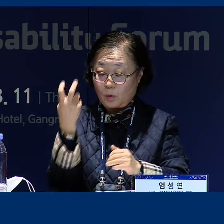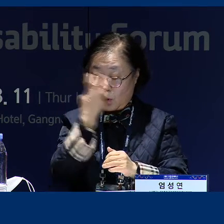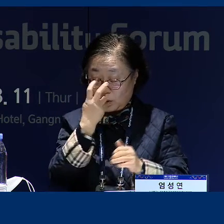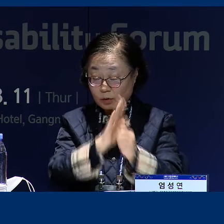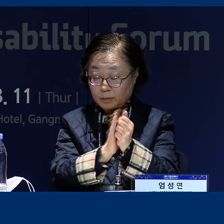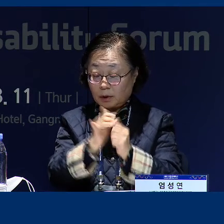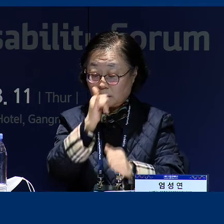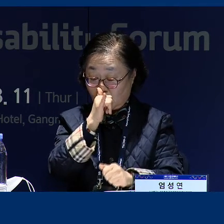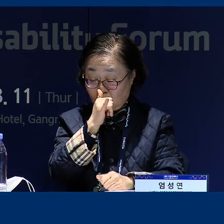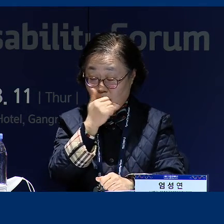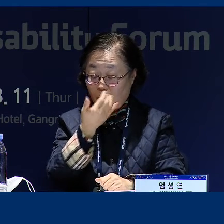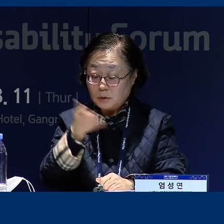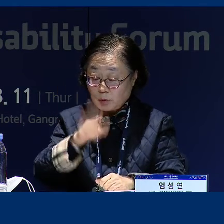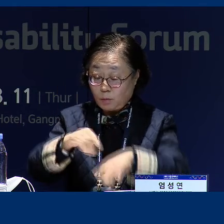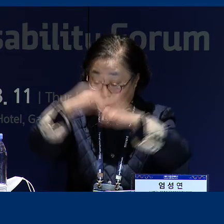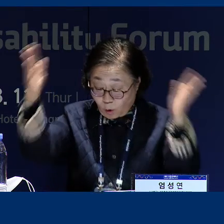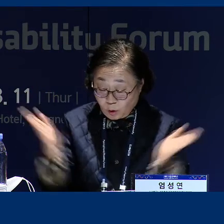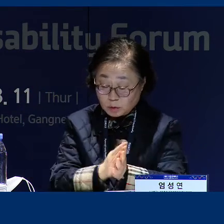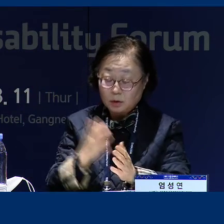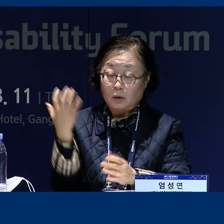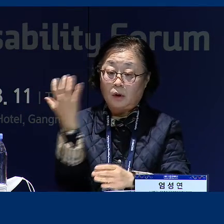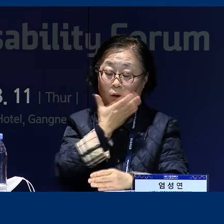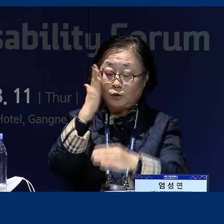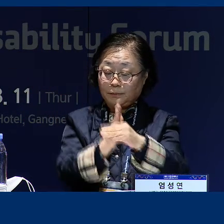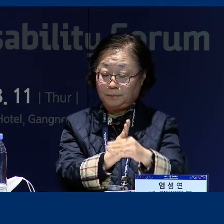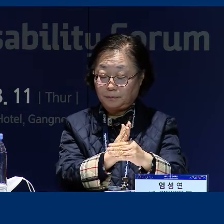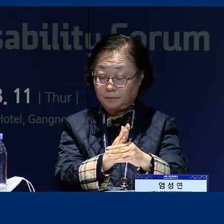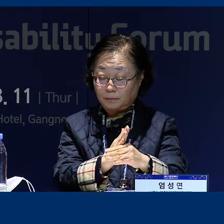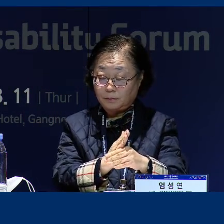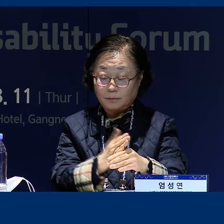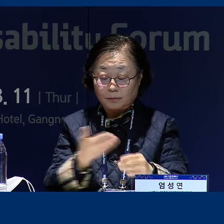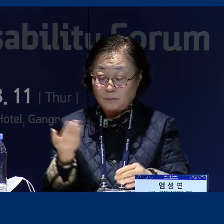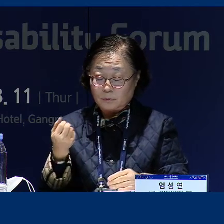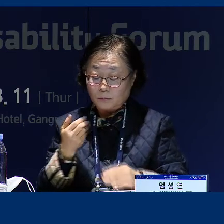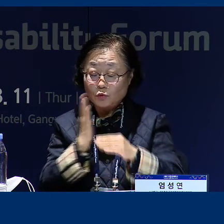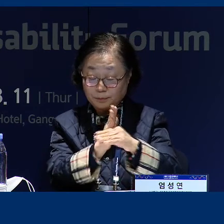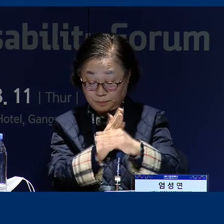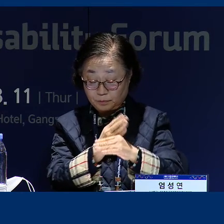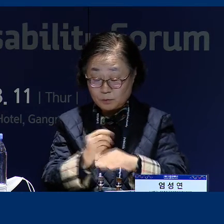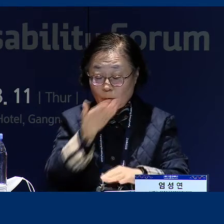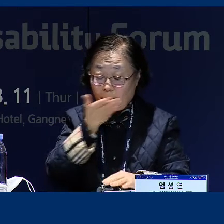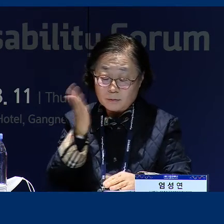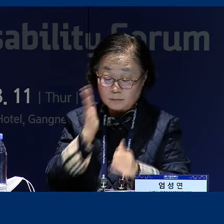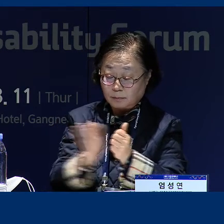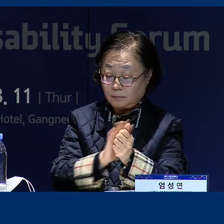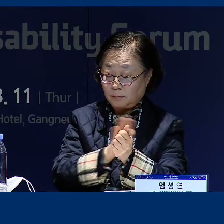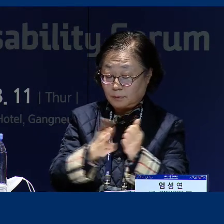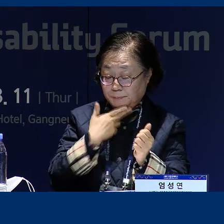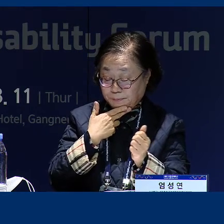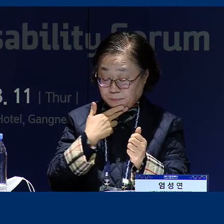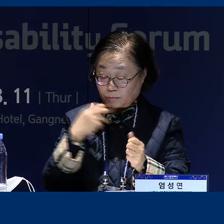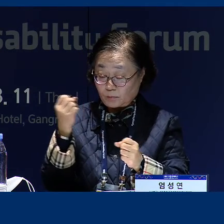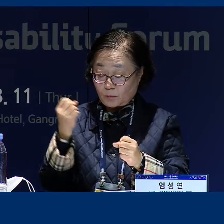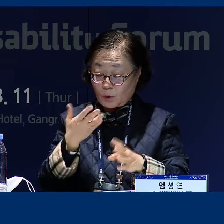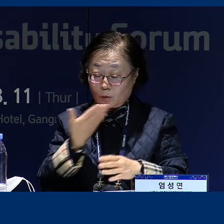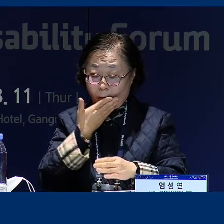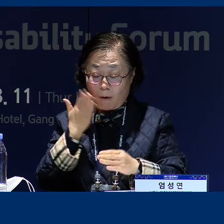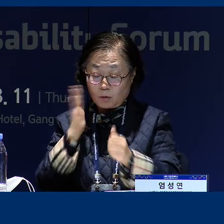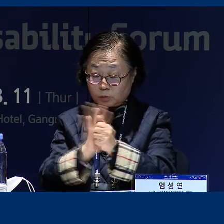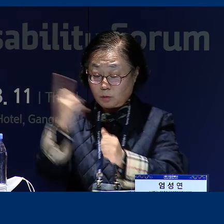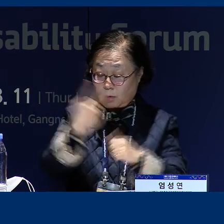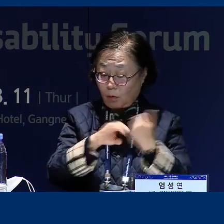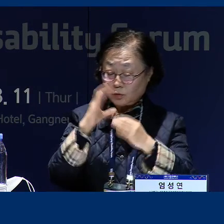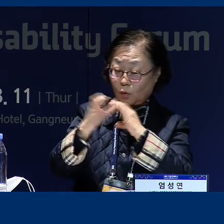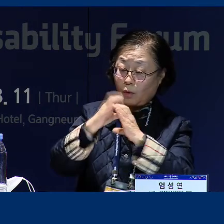또한 셋째는 노인, 홀몸 어르신 생활지원사 지원 사업이 필요합니다. 고령 인구를